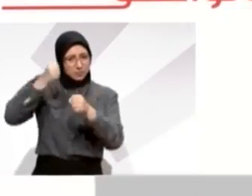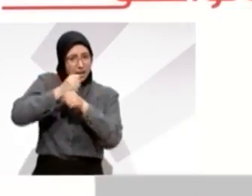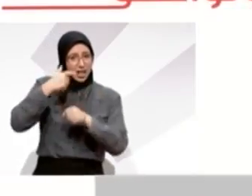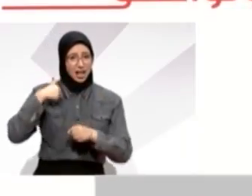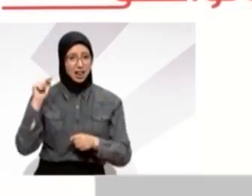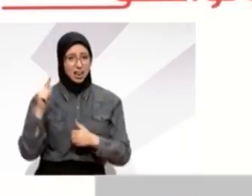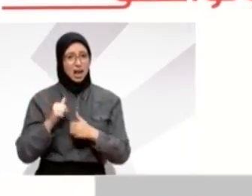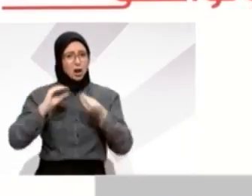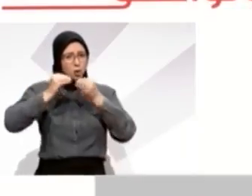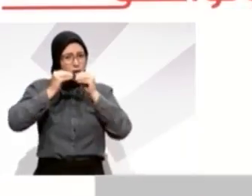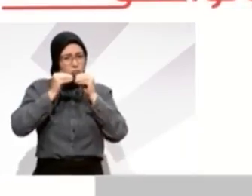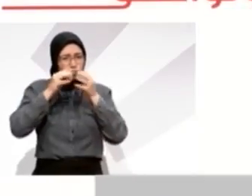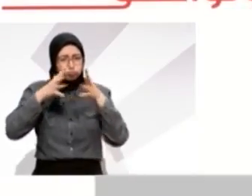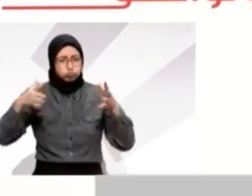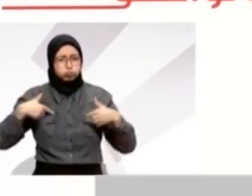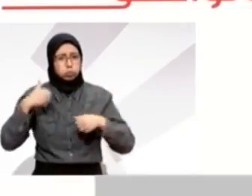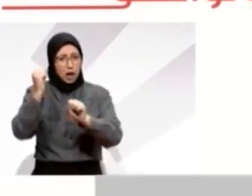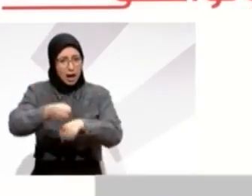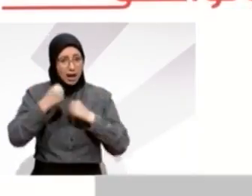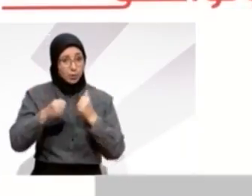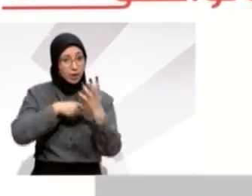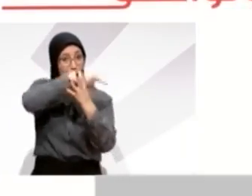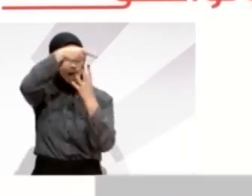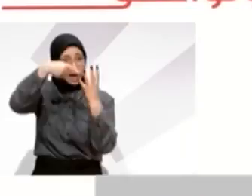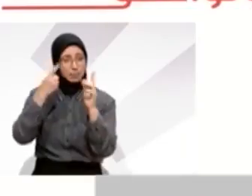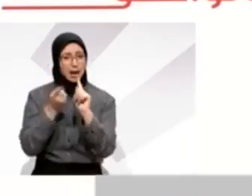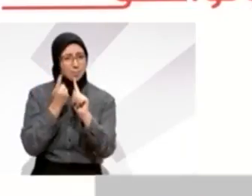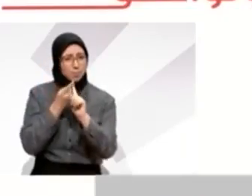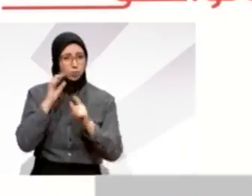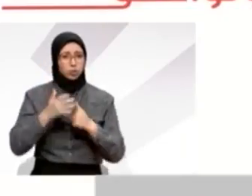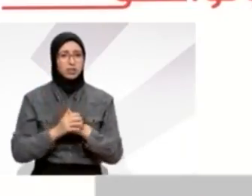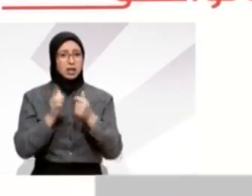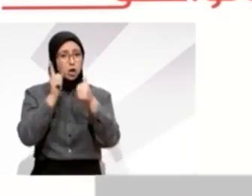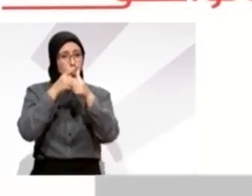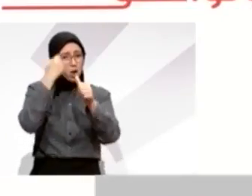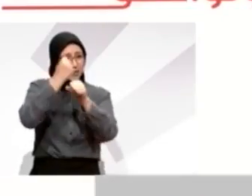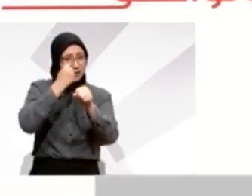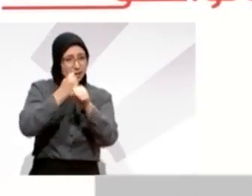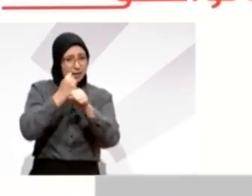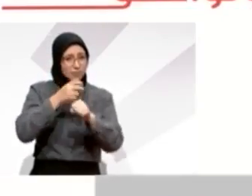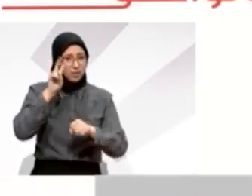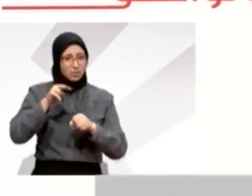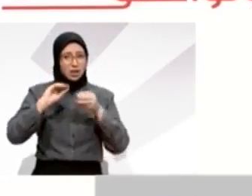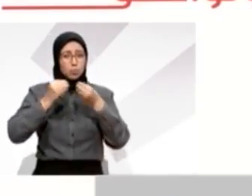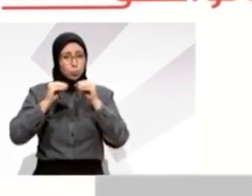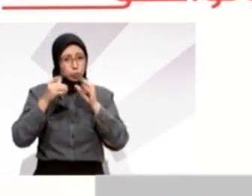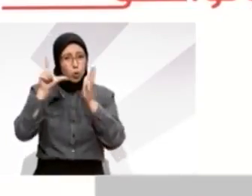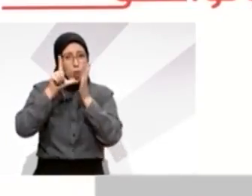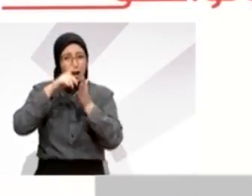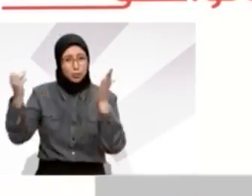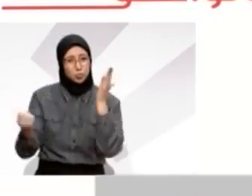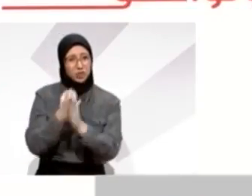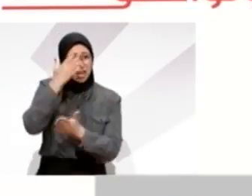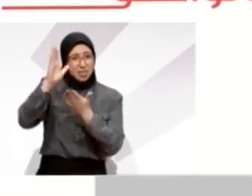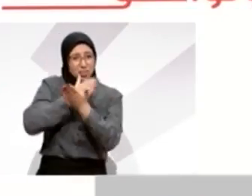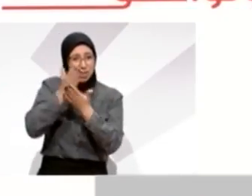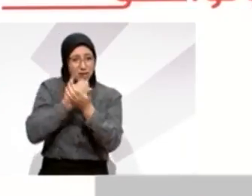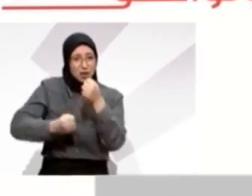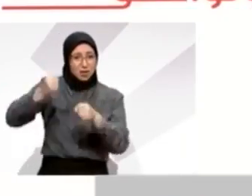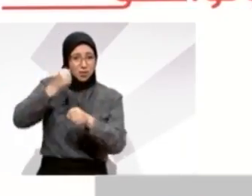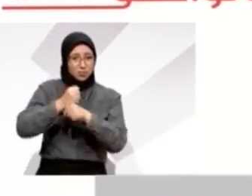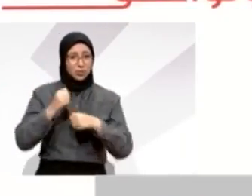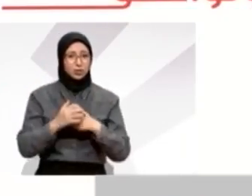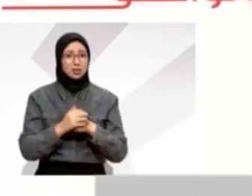كبيره في قول وبين في اربعه محاور الكبار المحليه اليوم والتشغيل ومشكله ال قانون الاستثمار اللي خلال